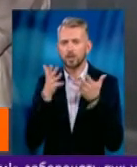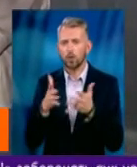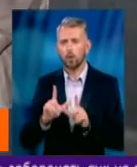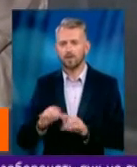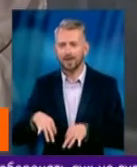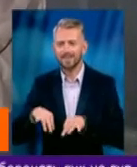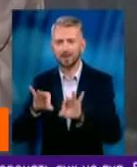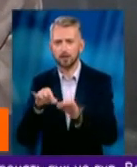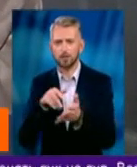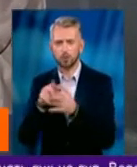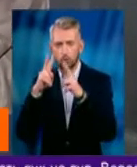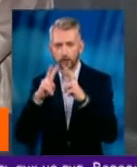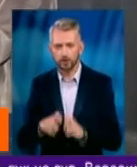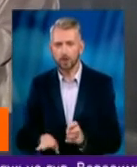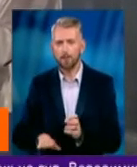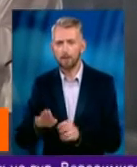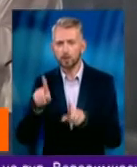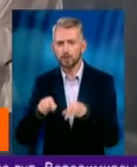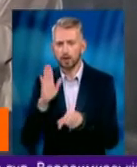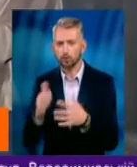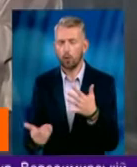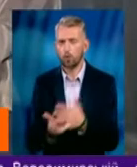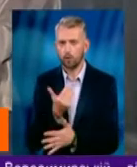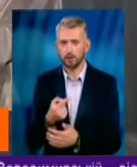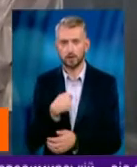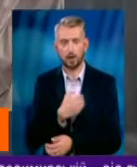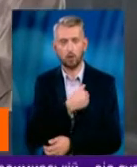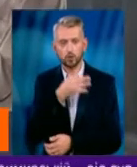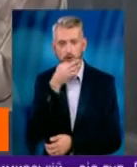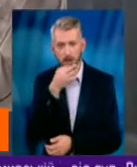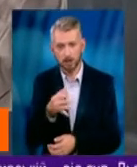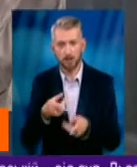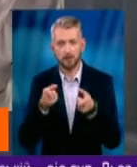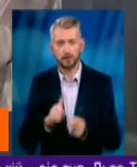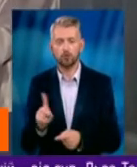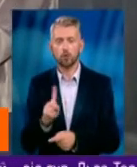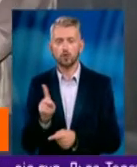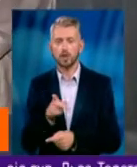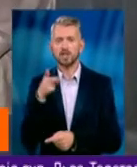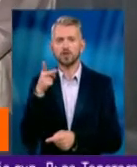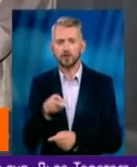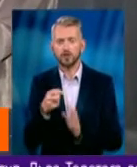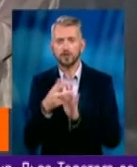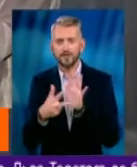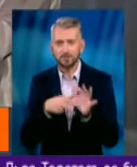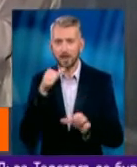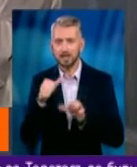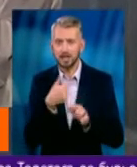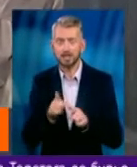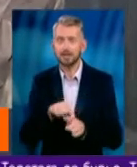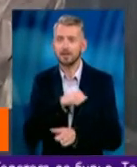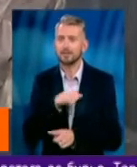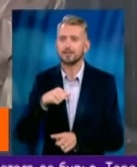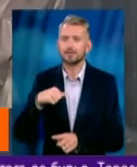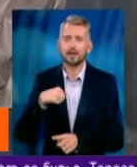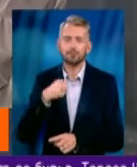пройти дослідження. Пандус теж буде оновлений. І я хочу сказати, дійсно, що 2018 рок – це саме,